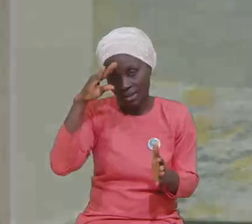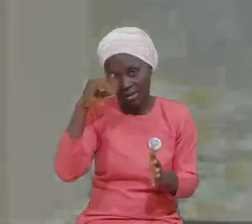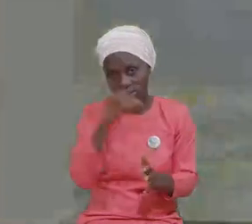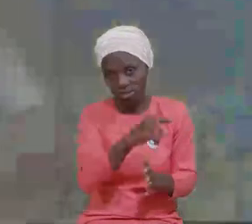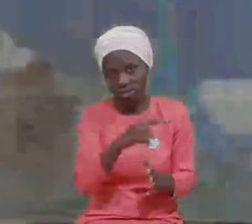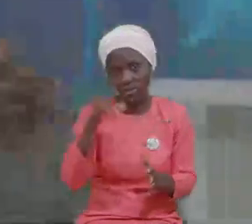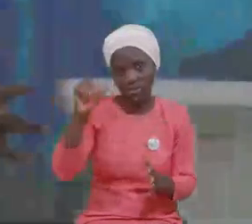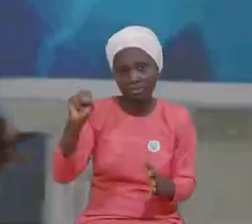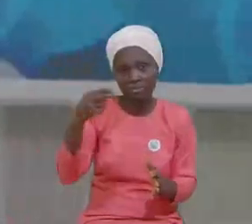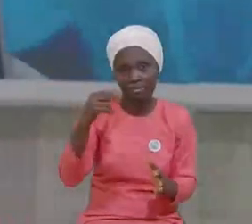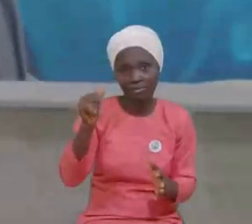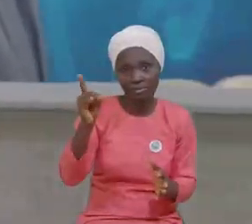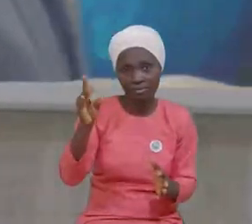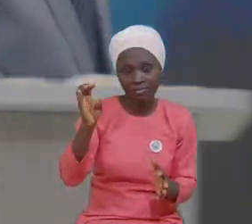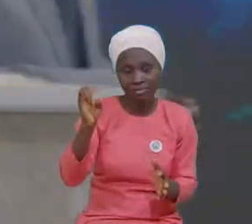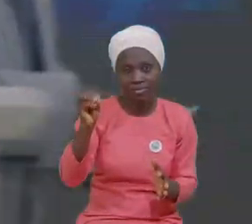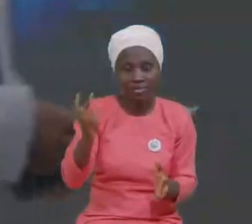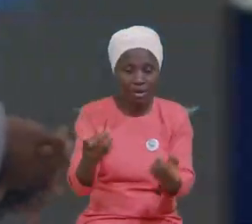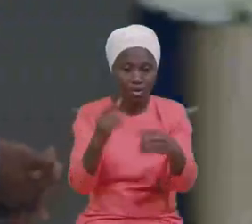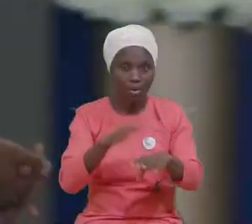l'ombre touchant les malades, les guérissait.